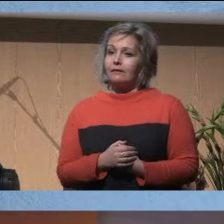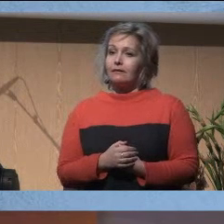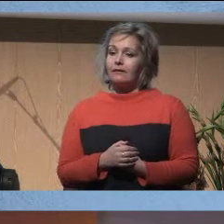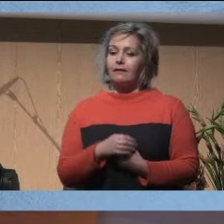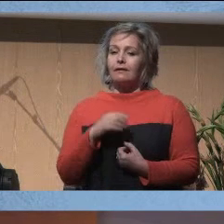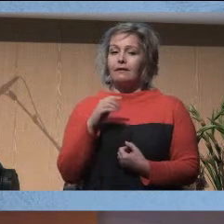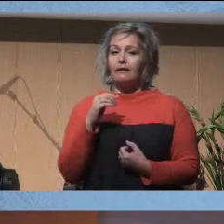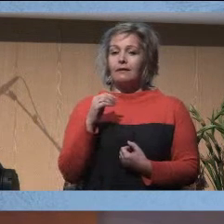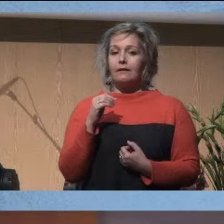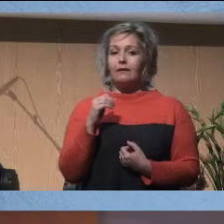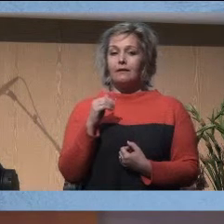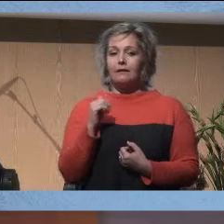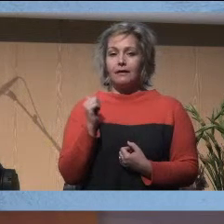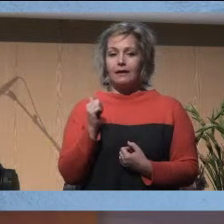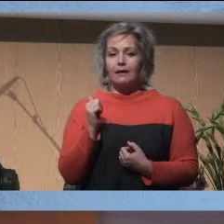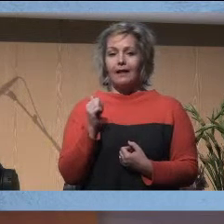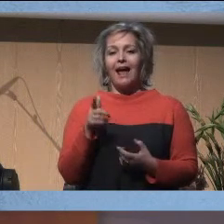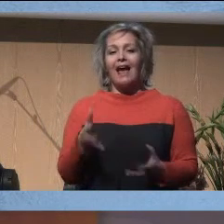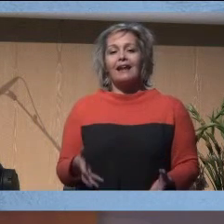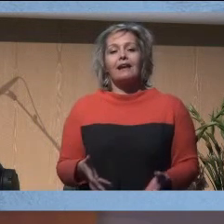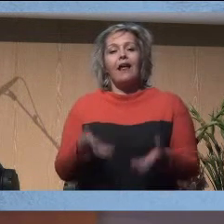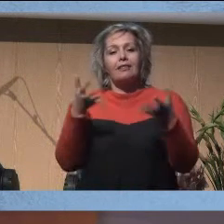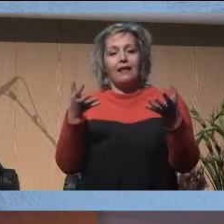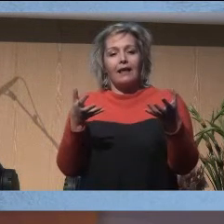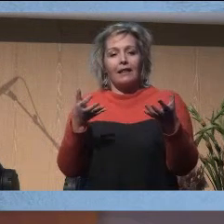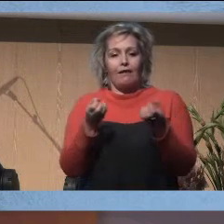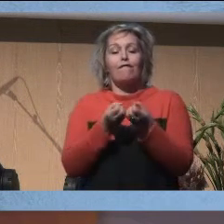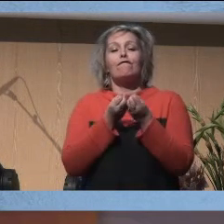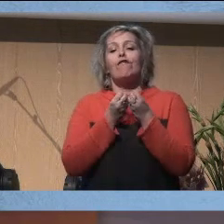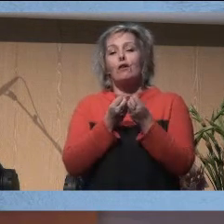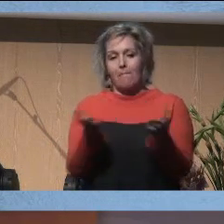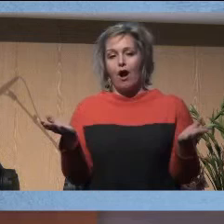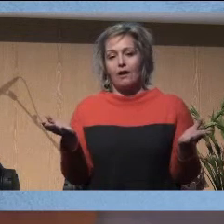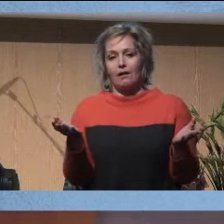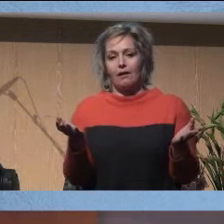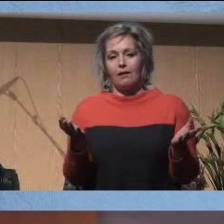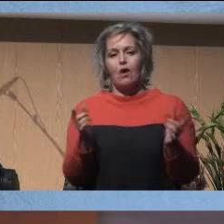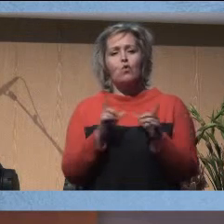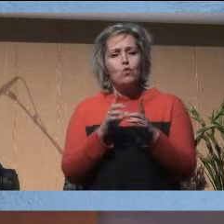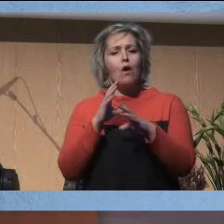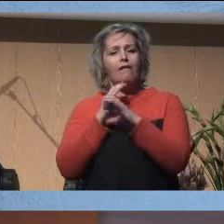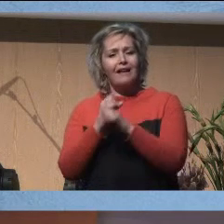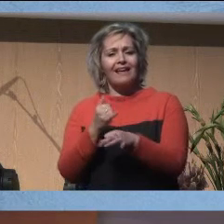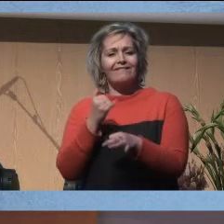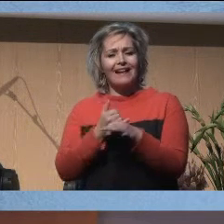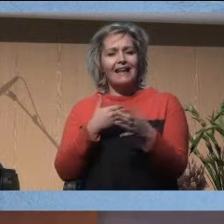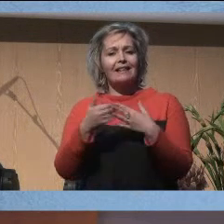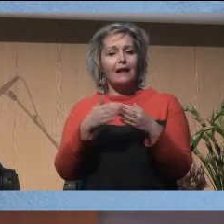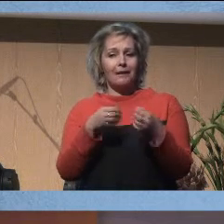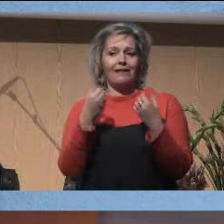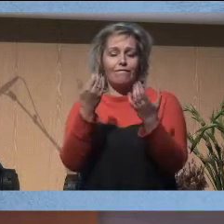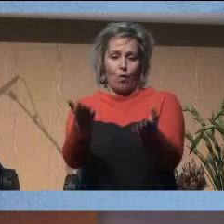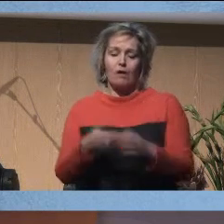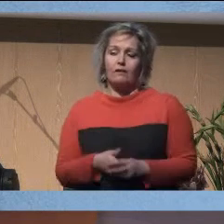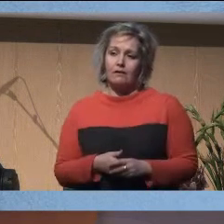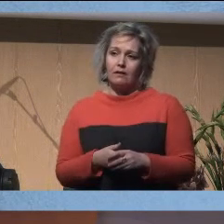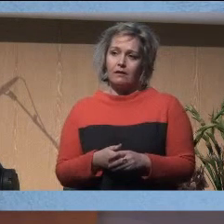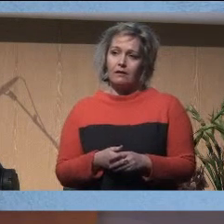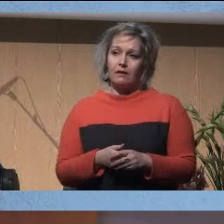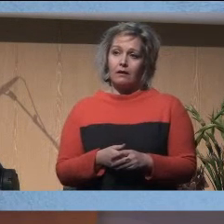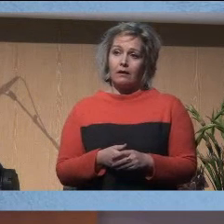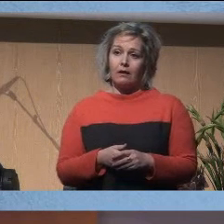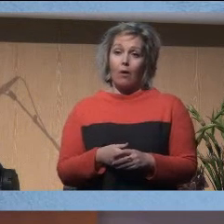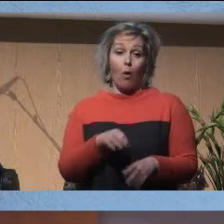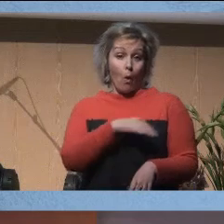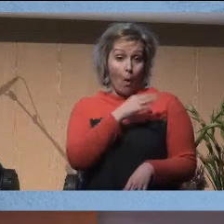Det er redningen for veldig mange. Helt uavhengig av hvilken terapi de får. Og